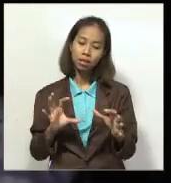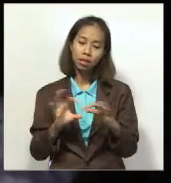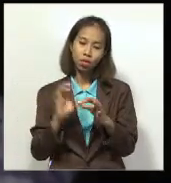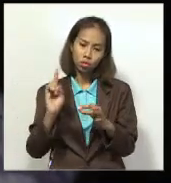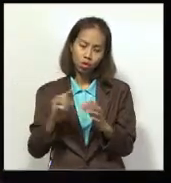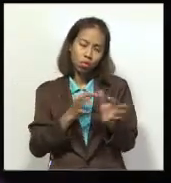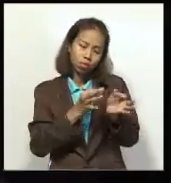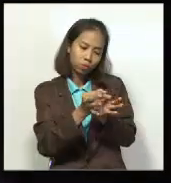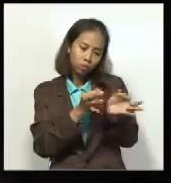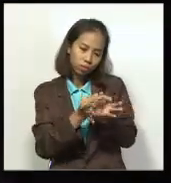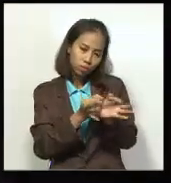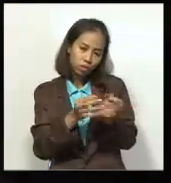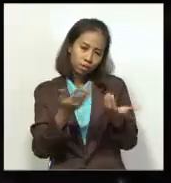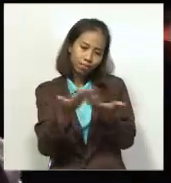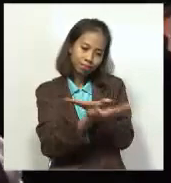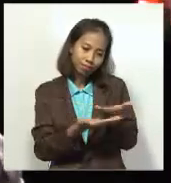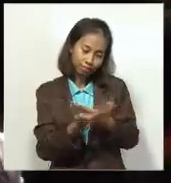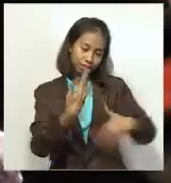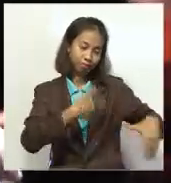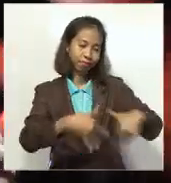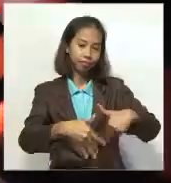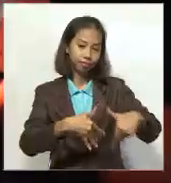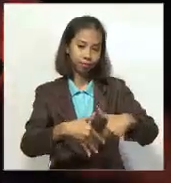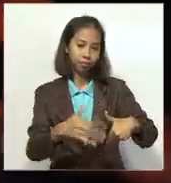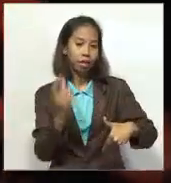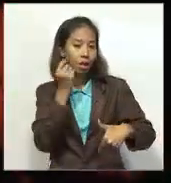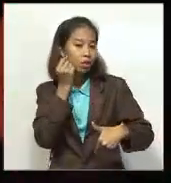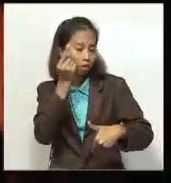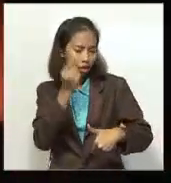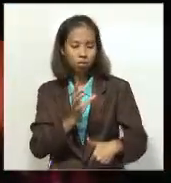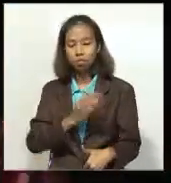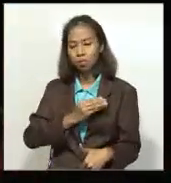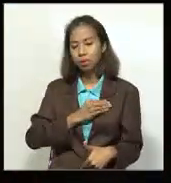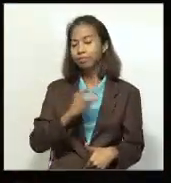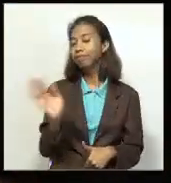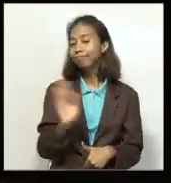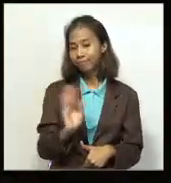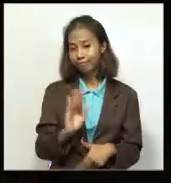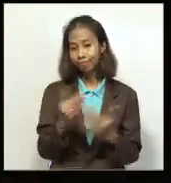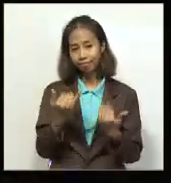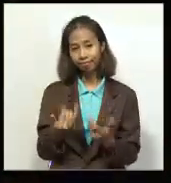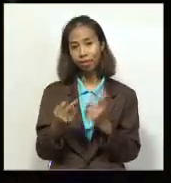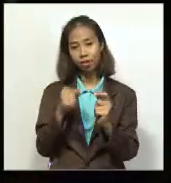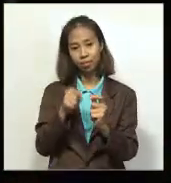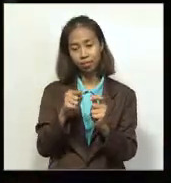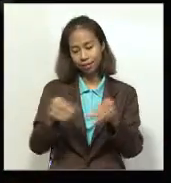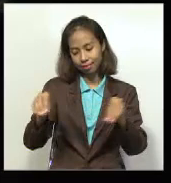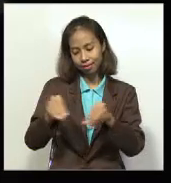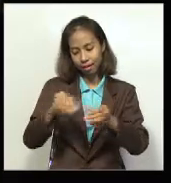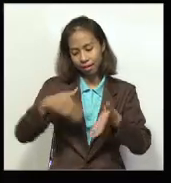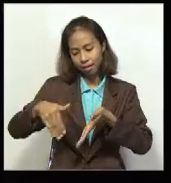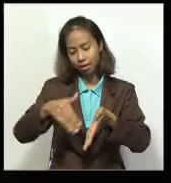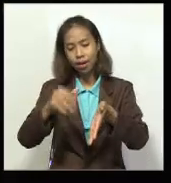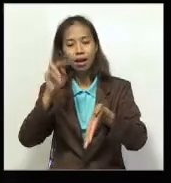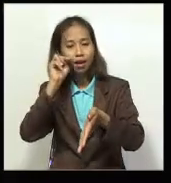ข้าชี้แจงทำความเข้าใจกับประชาชนถึงสถานการณ์ไม่ให้ตื่นตระหนกนะคะในพื้นที่เนี่ยมี4อำเภอที่อยู่ติดริมแม่น้ำโ